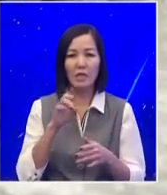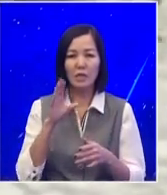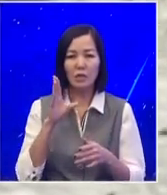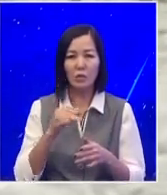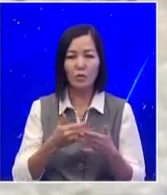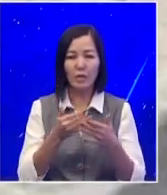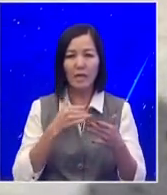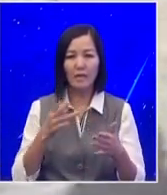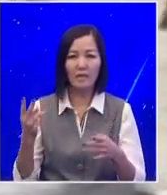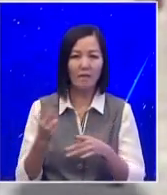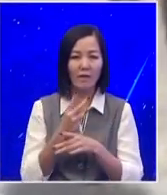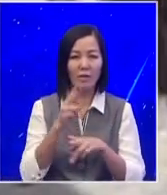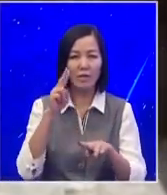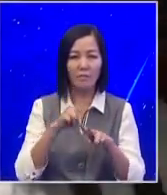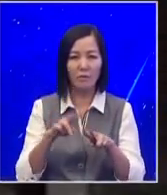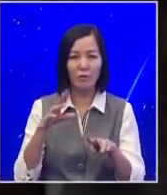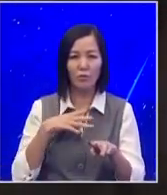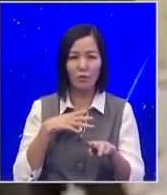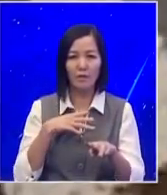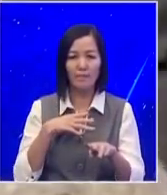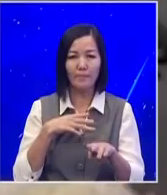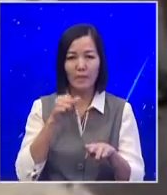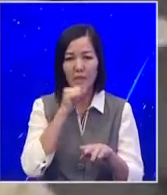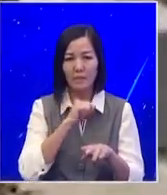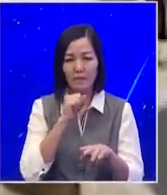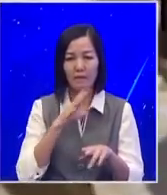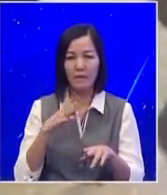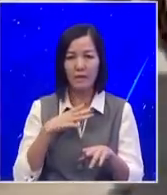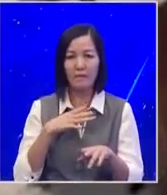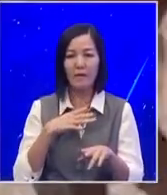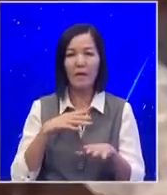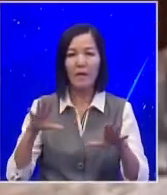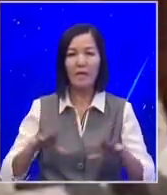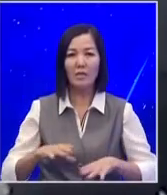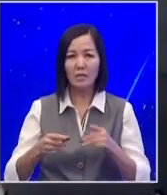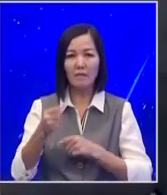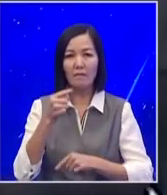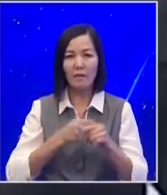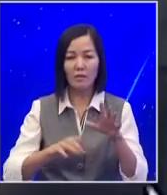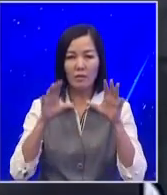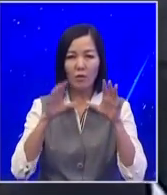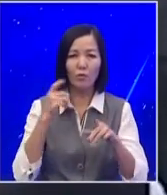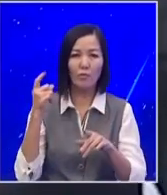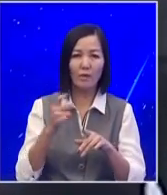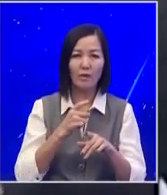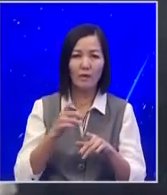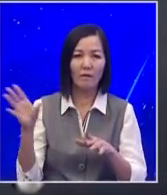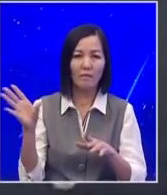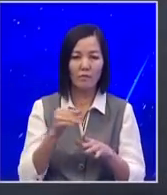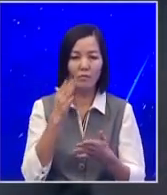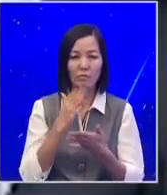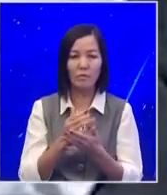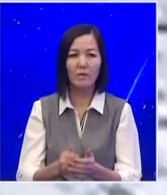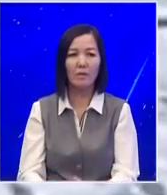села Жарлысу, ранее дважды судимый за скотократство. Лошадей вернули законному хозяину в целости и